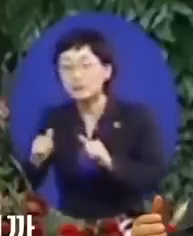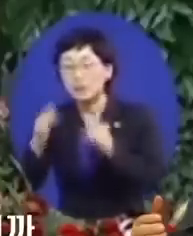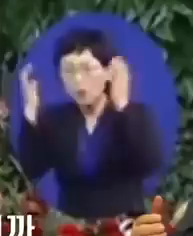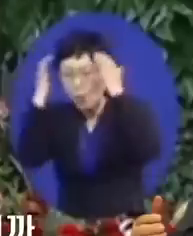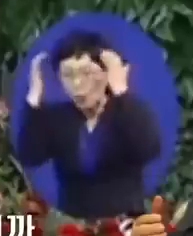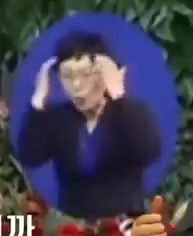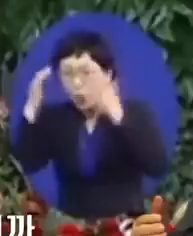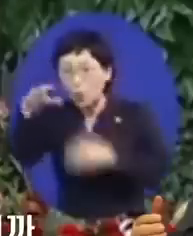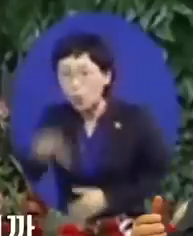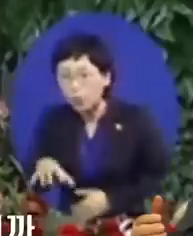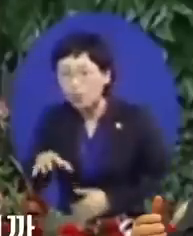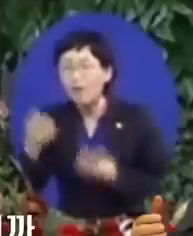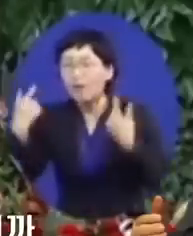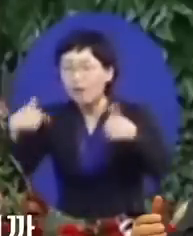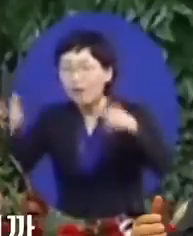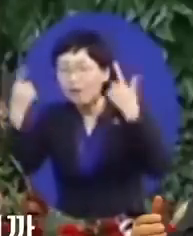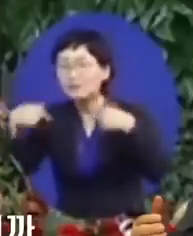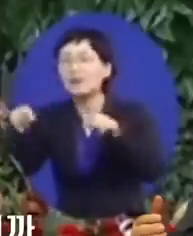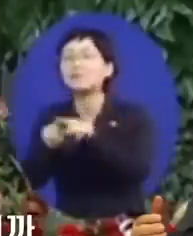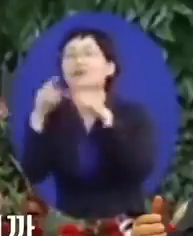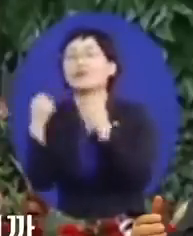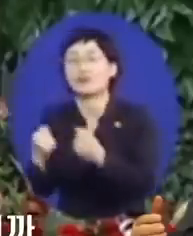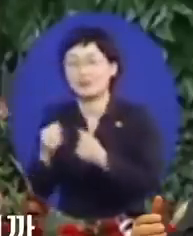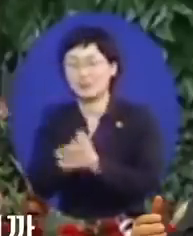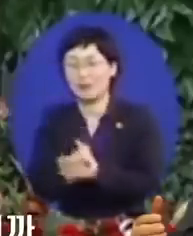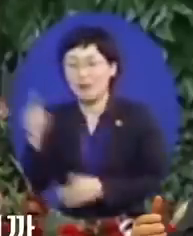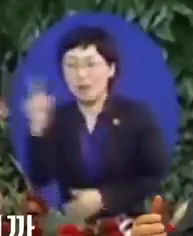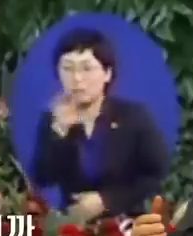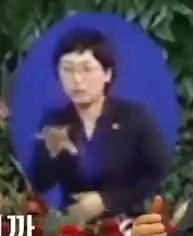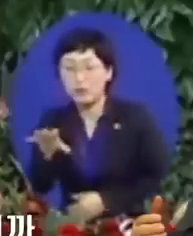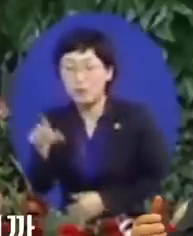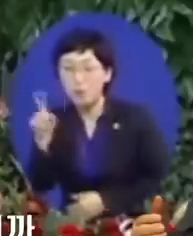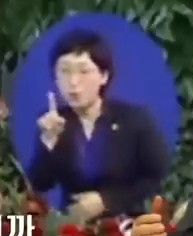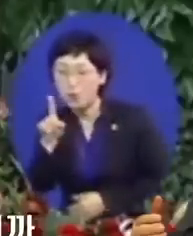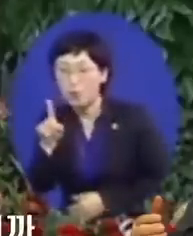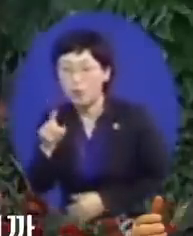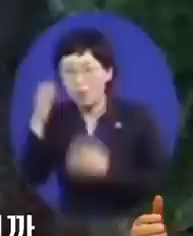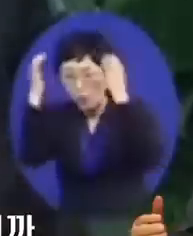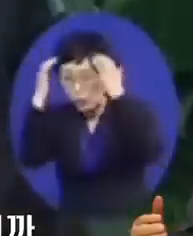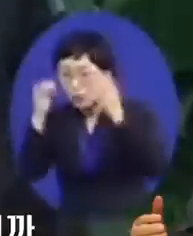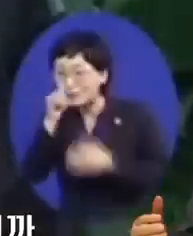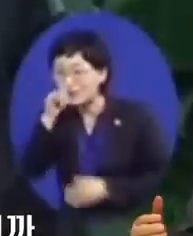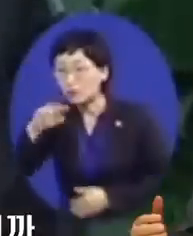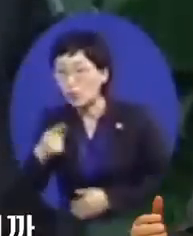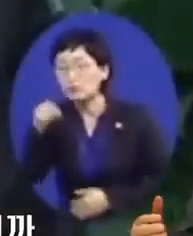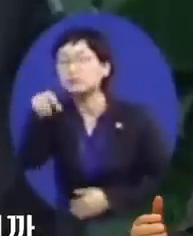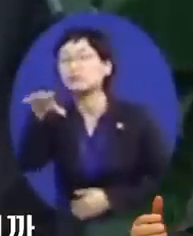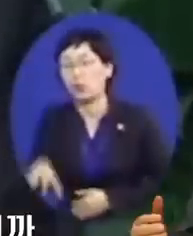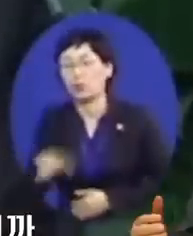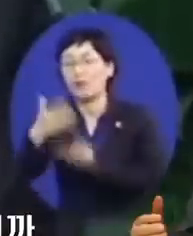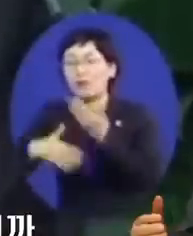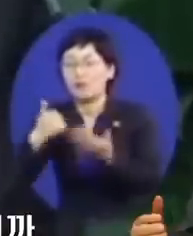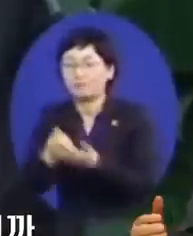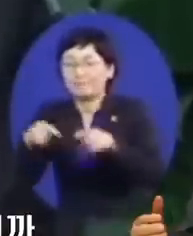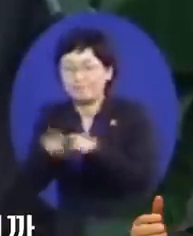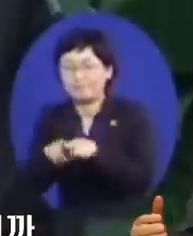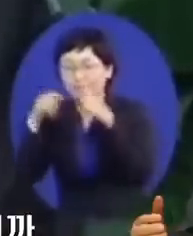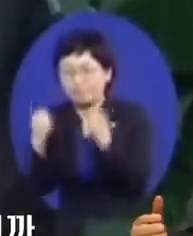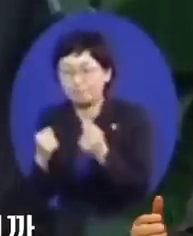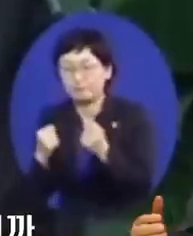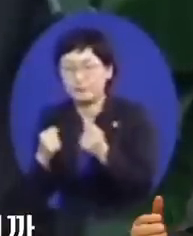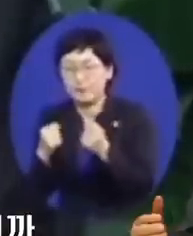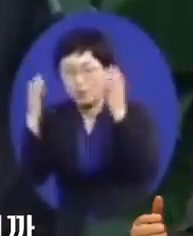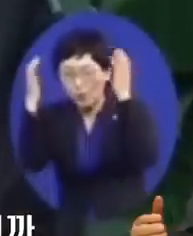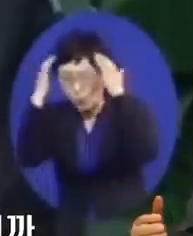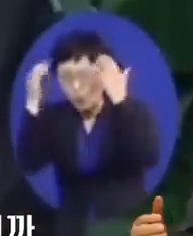현장에 항상 함께 계십니다. 어떤 고통을 당하든지 그 현장에 하나님은 함께 고통을 당하며